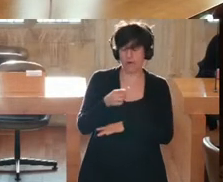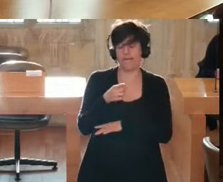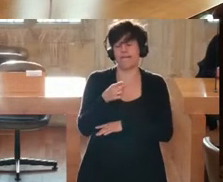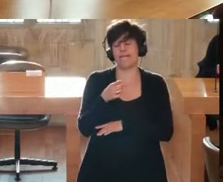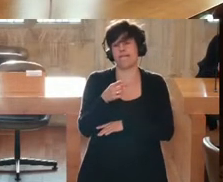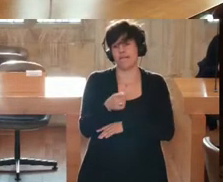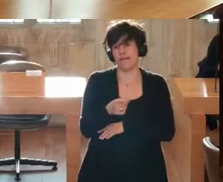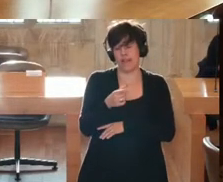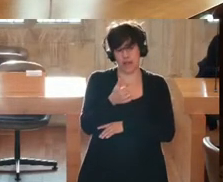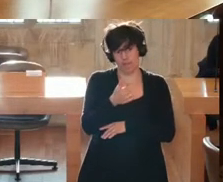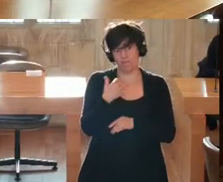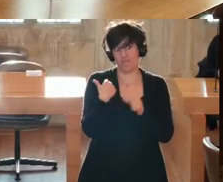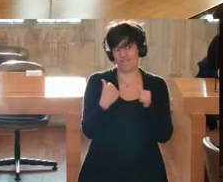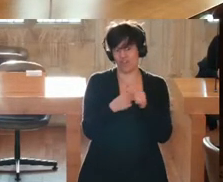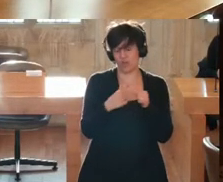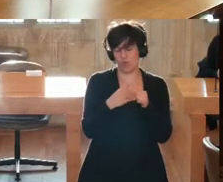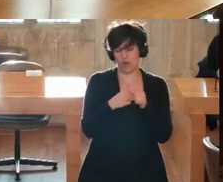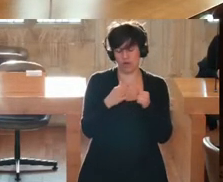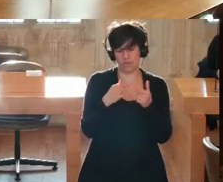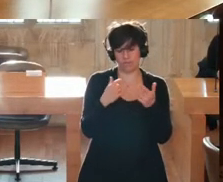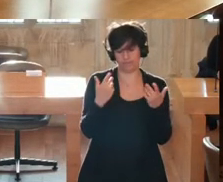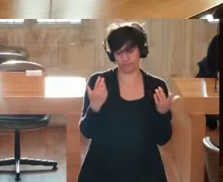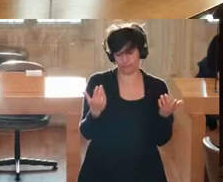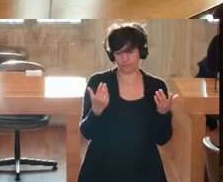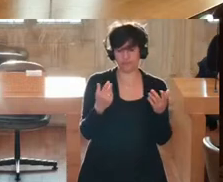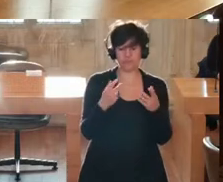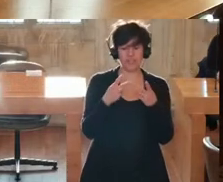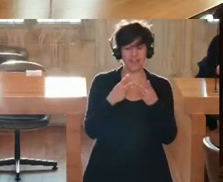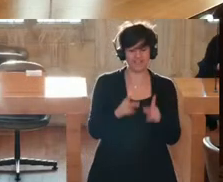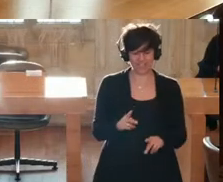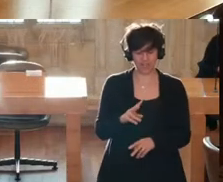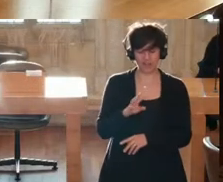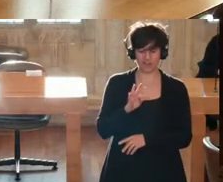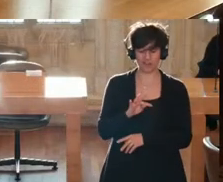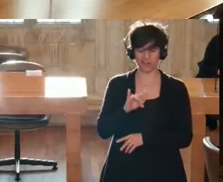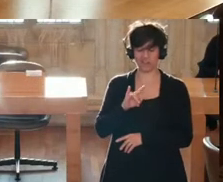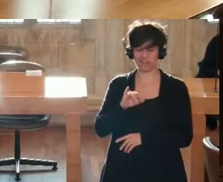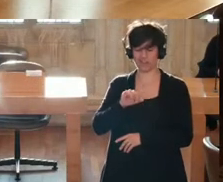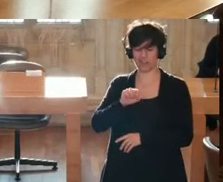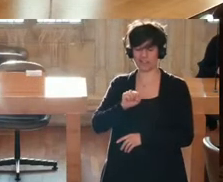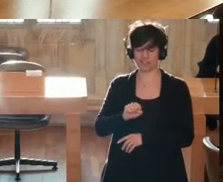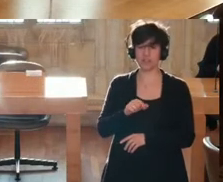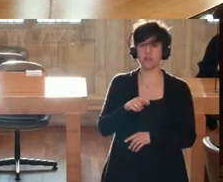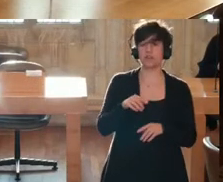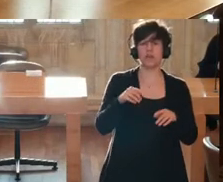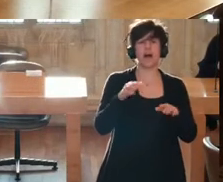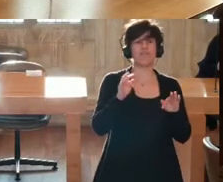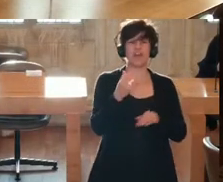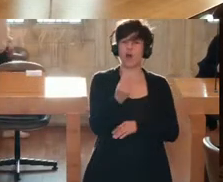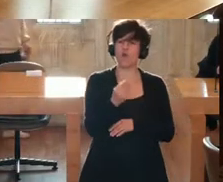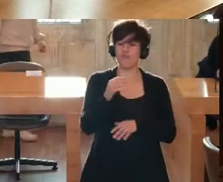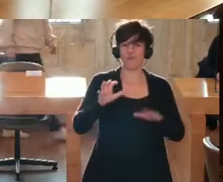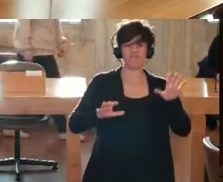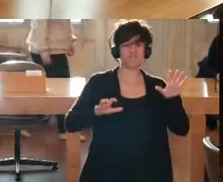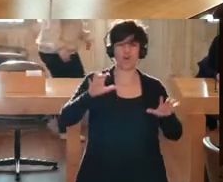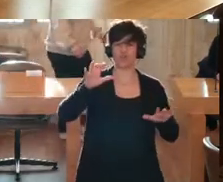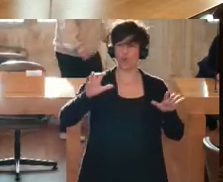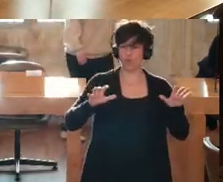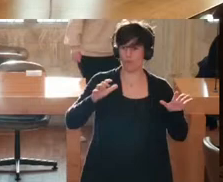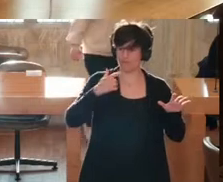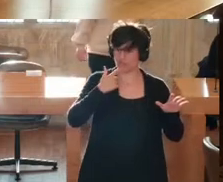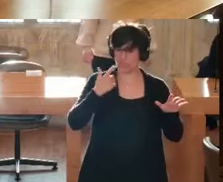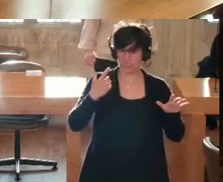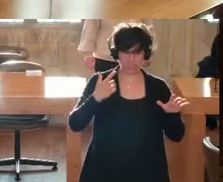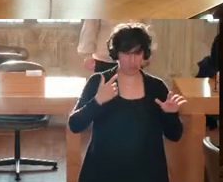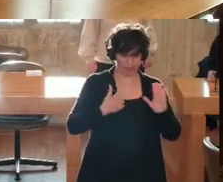exemple, en coopération avec la ville de Thiès, à l'inscription de ce qu'on pouvait appeler les enfants fantômes, c'est-à-dire des enfants qui n'étaient pas déclarés dans les registres d'état